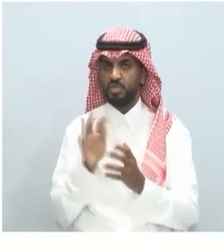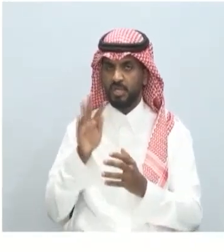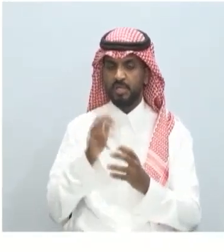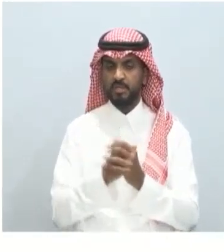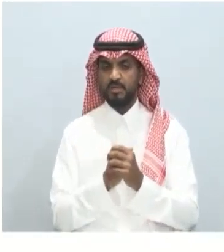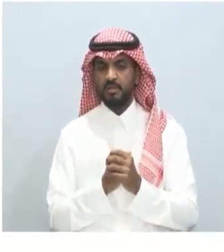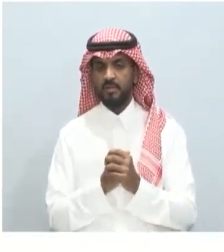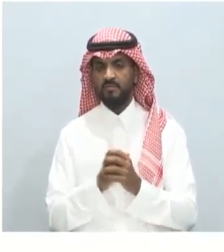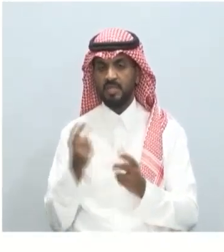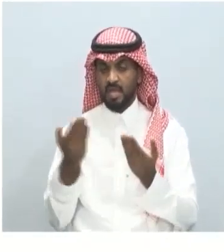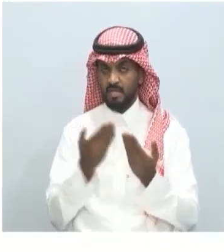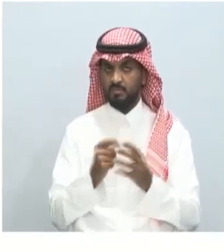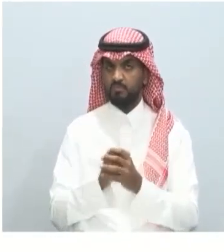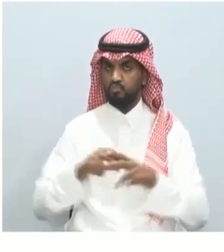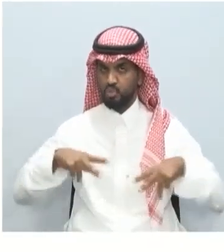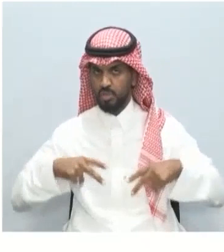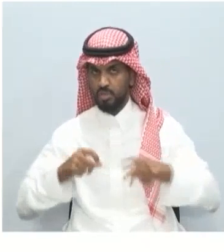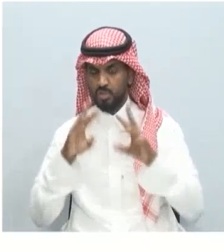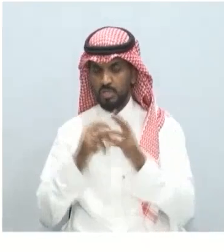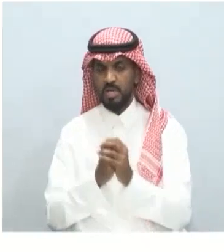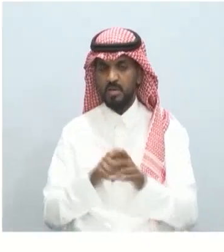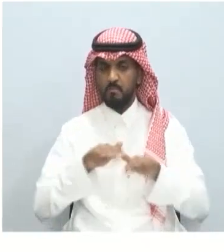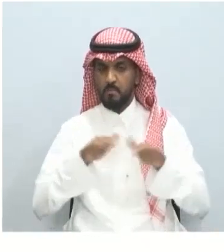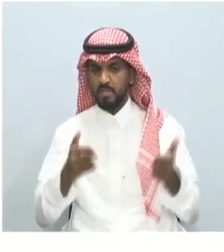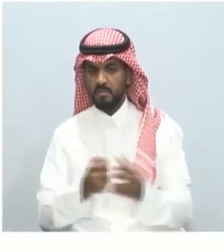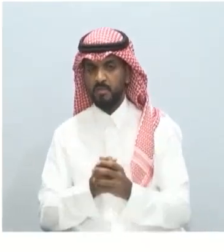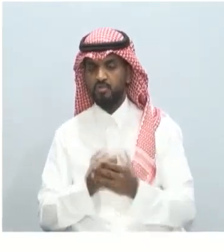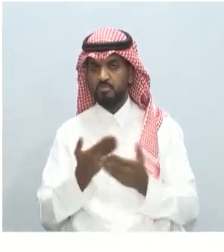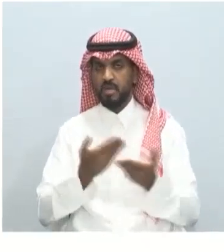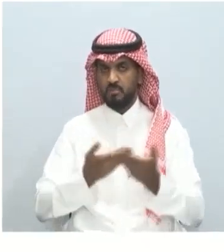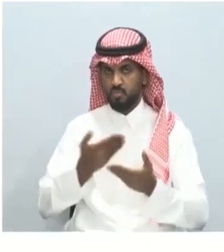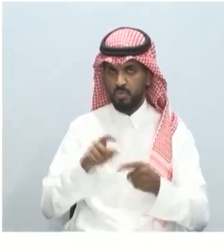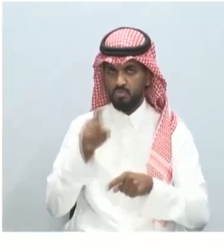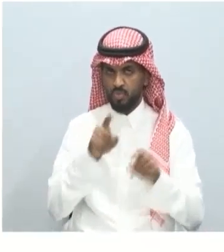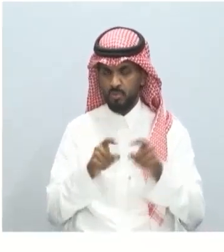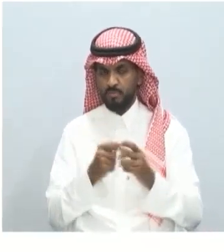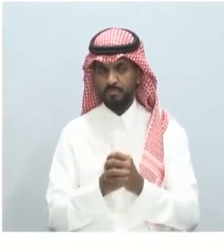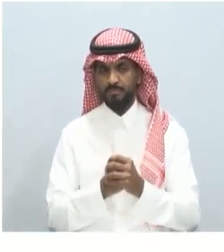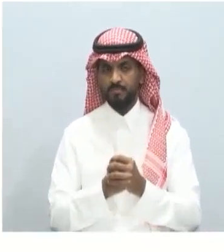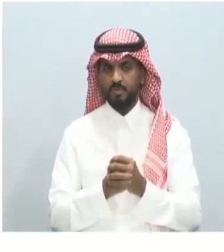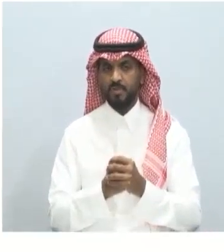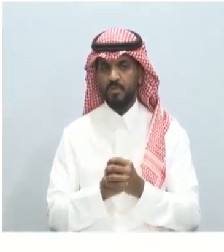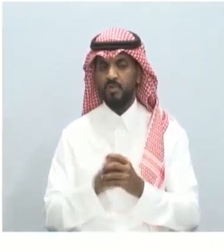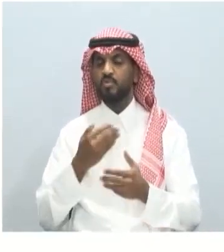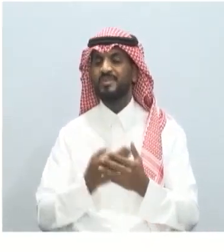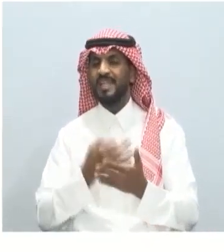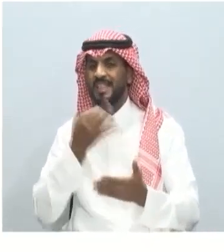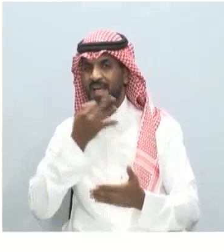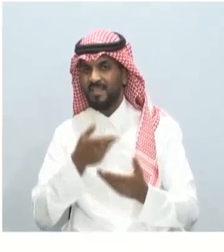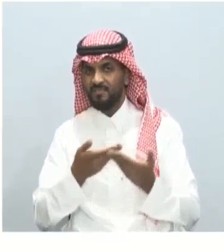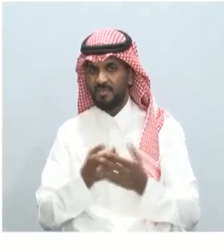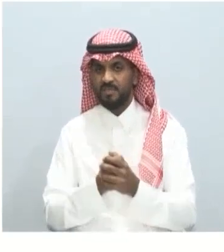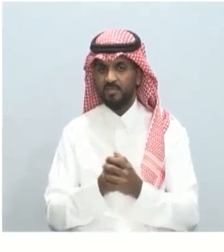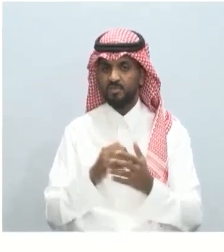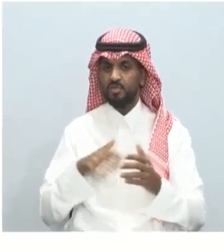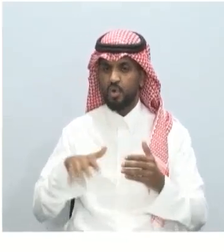الشركات فدعاني مدير الشركه الى مكتبه ليجري معي مقابله واذا كنا واذا كنا نتحادث في